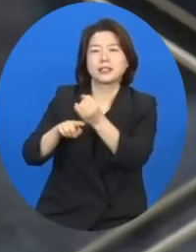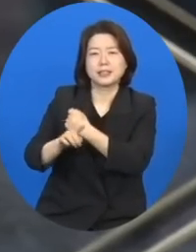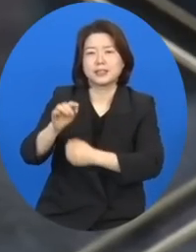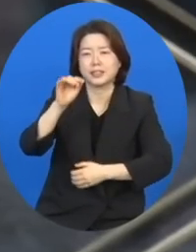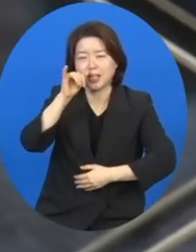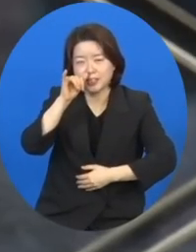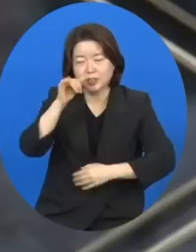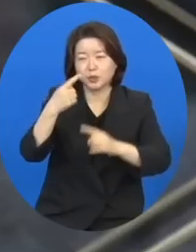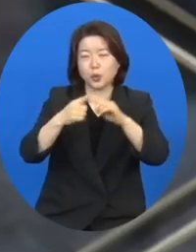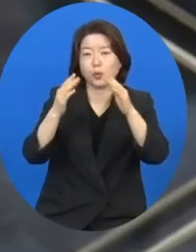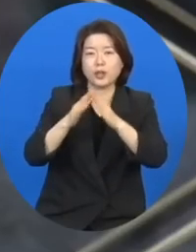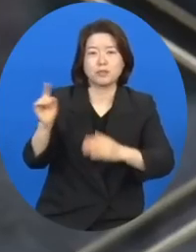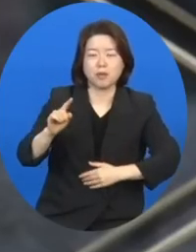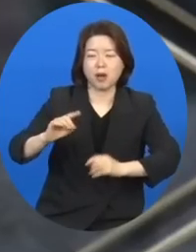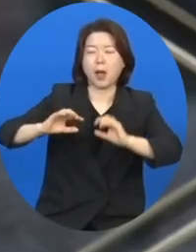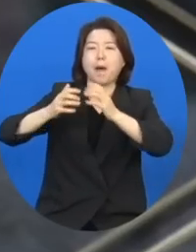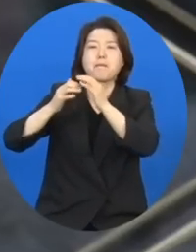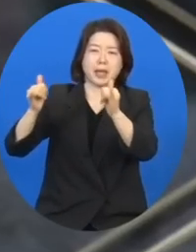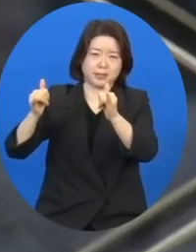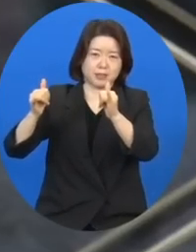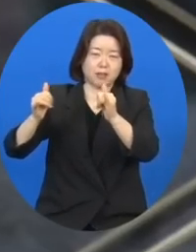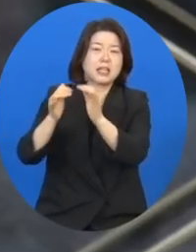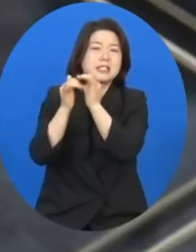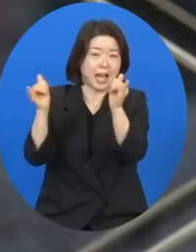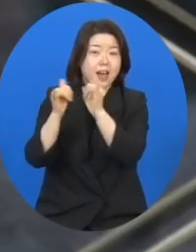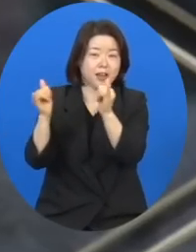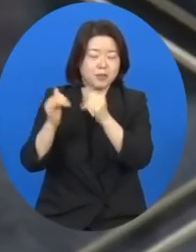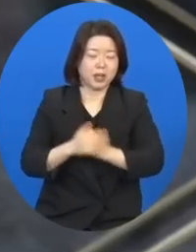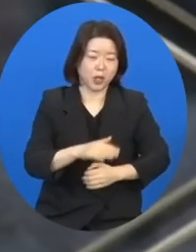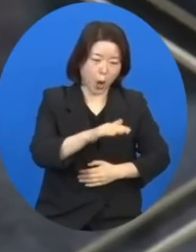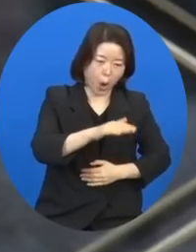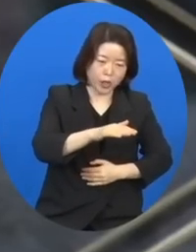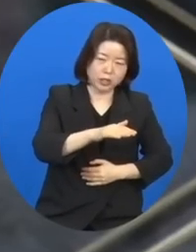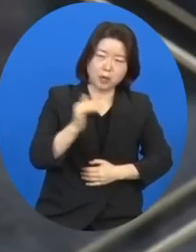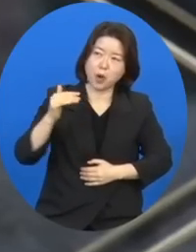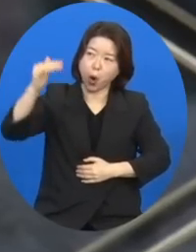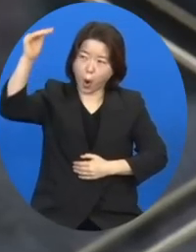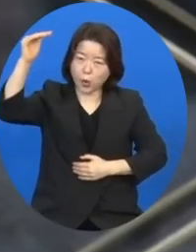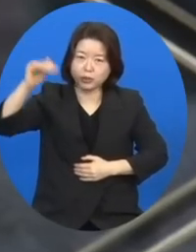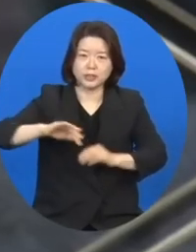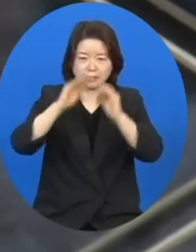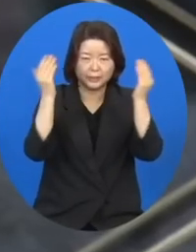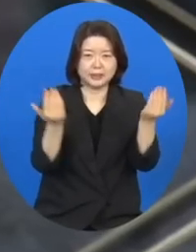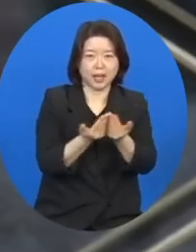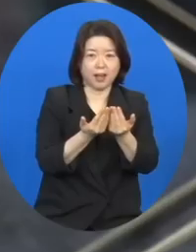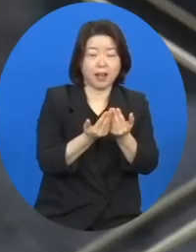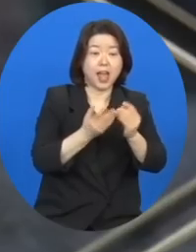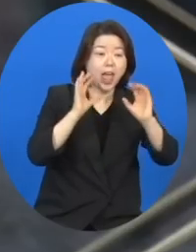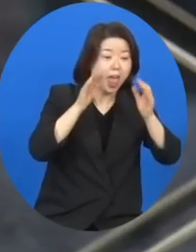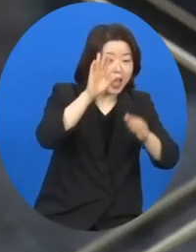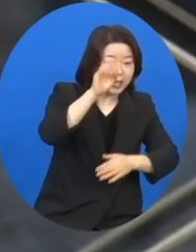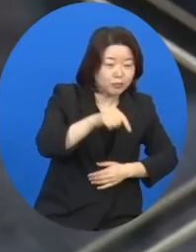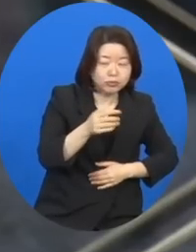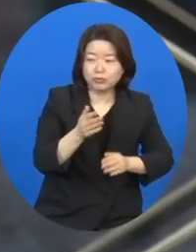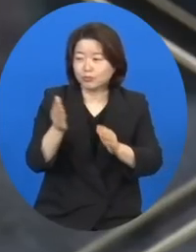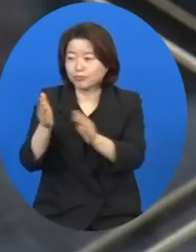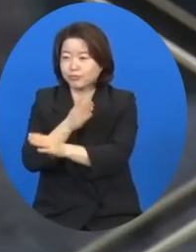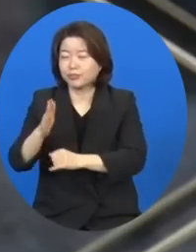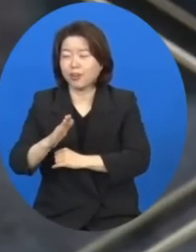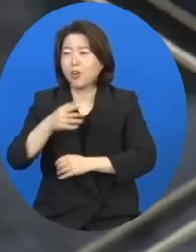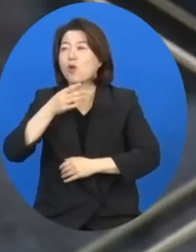백성들이다, 사람들이다. 어린아이부터 어르신에 이르기까지, 영화부부터 갈렙에 이르기까지 바로 우리